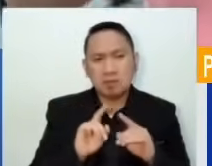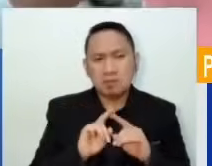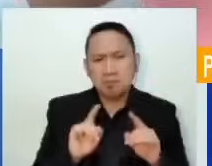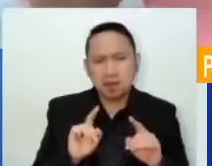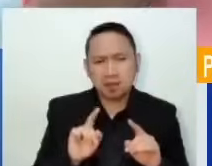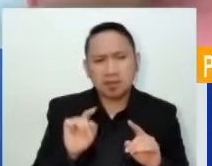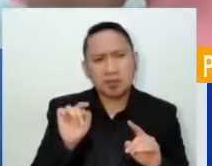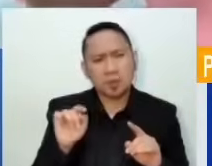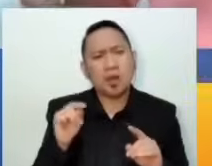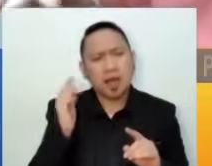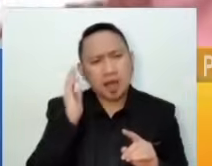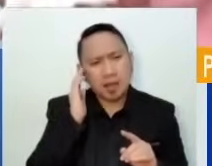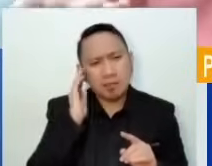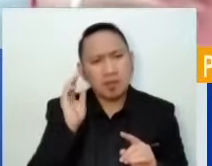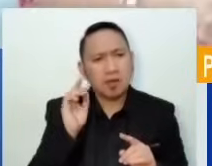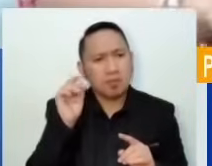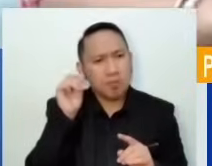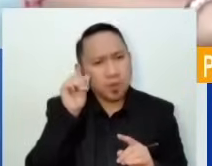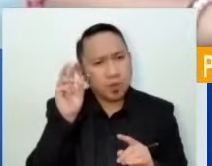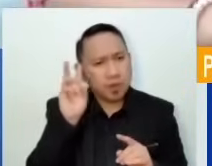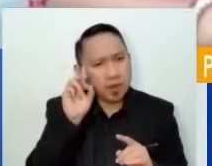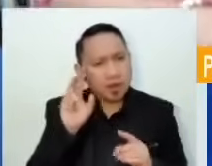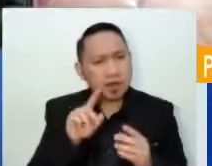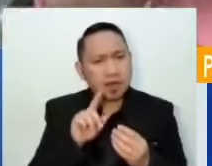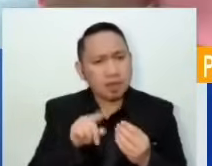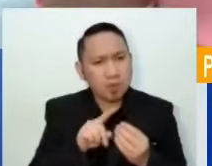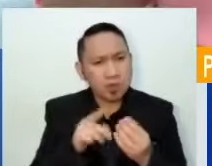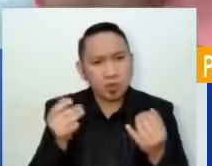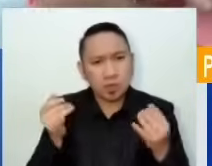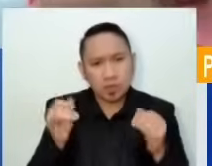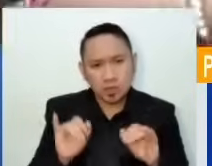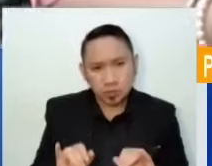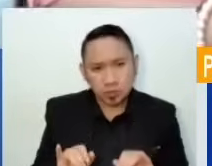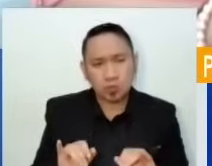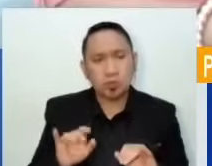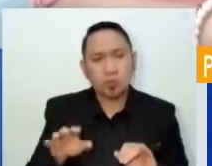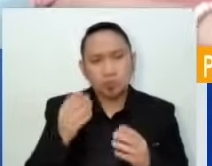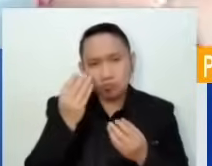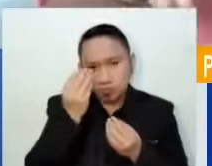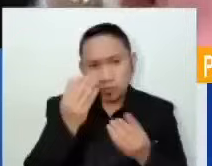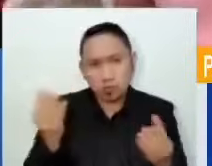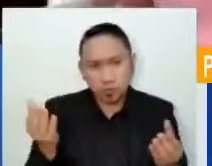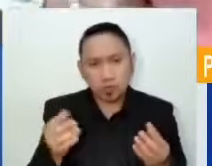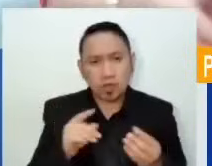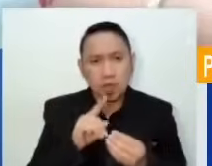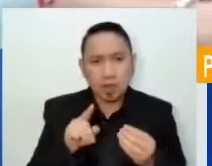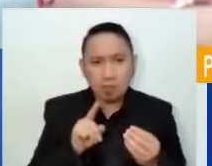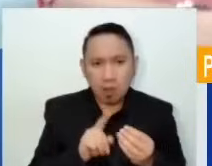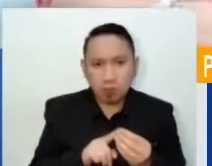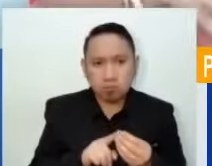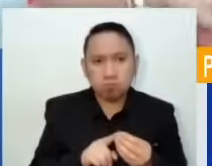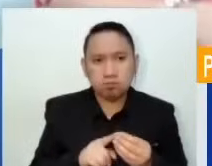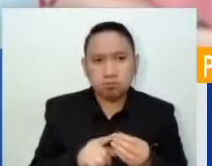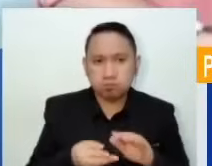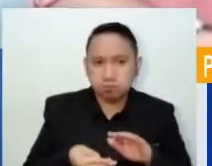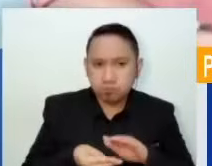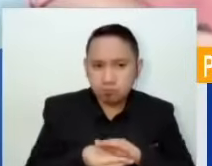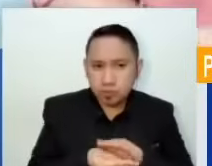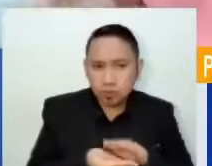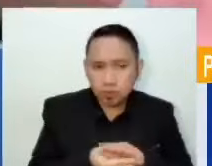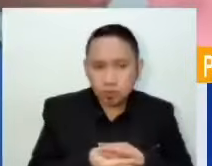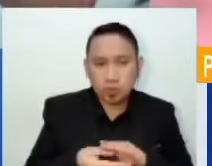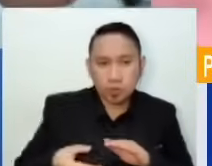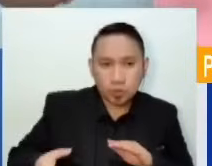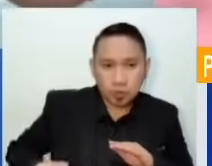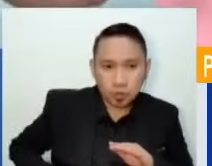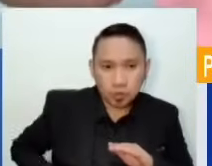talagang inire-raise. Kabilang na po dyan yung corruption sa transport sector, pati na rin po